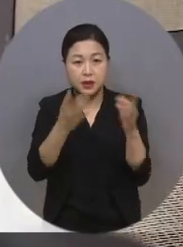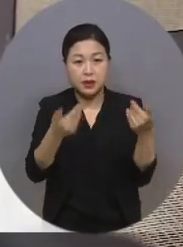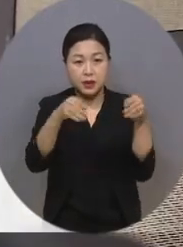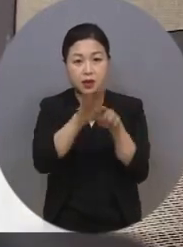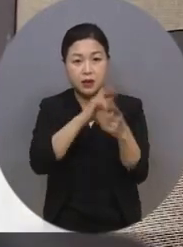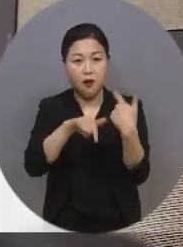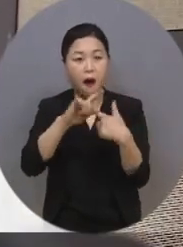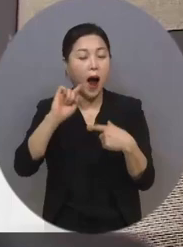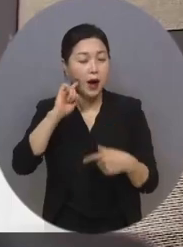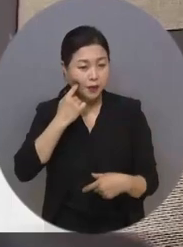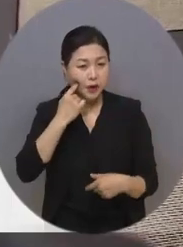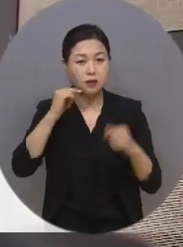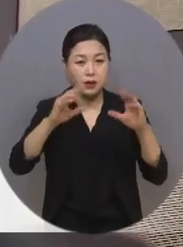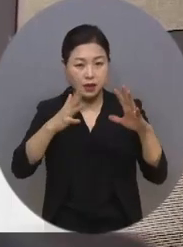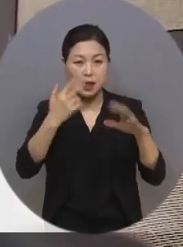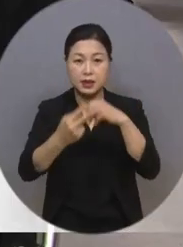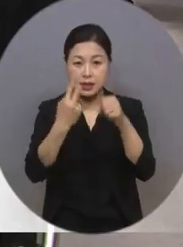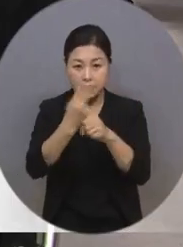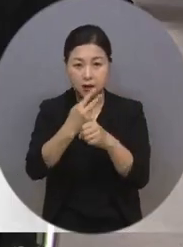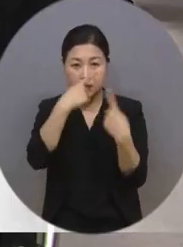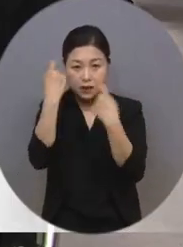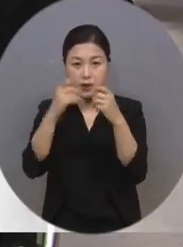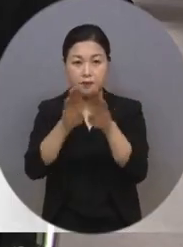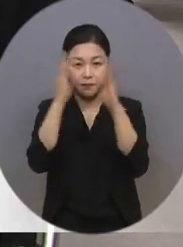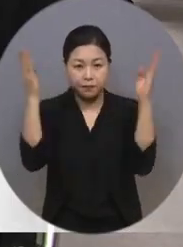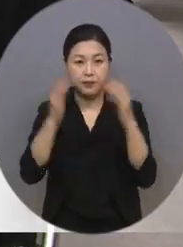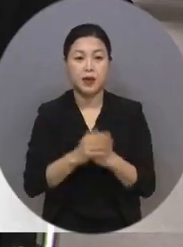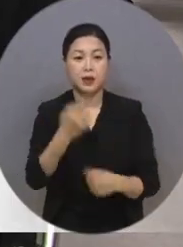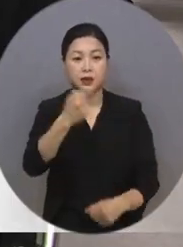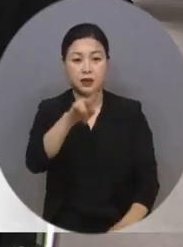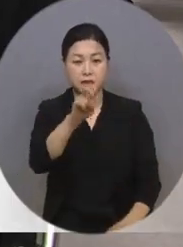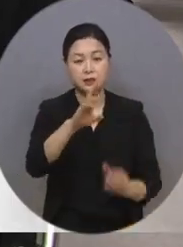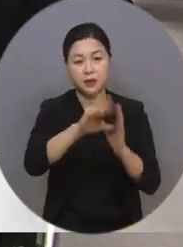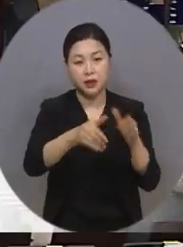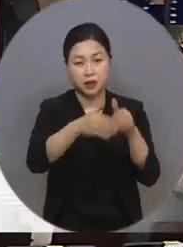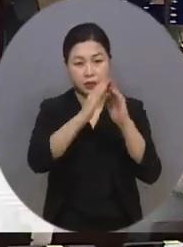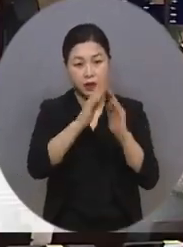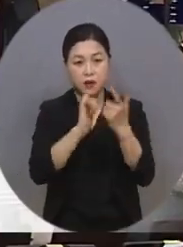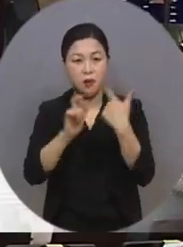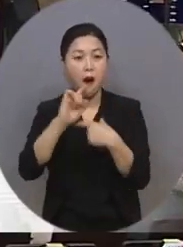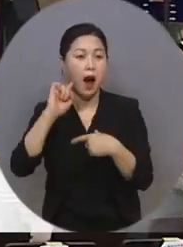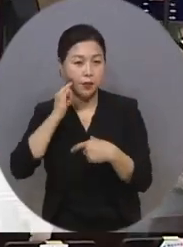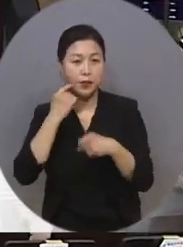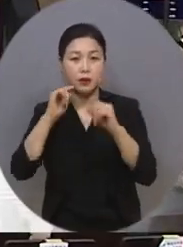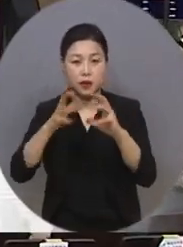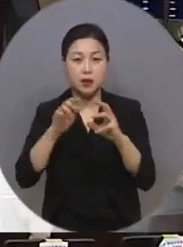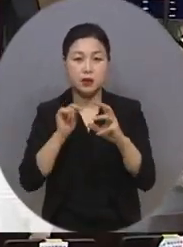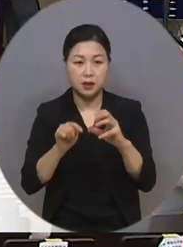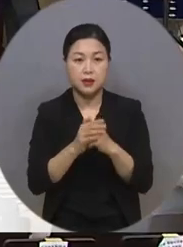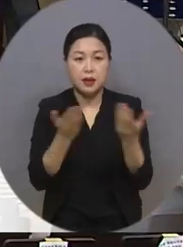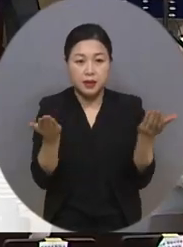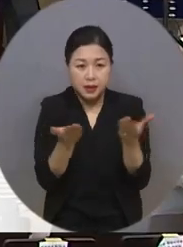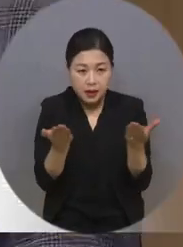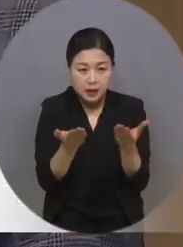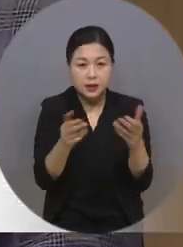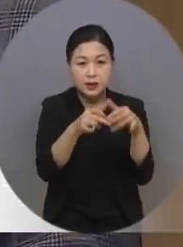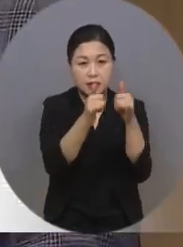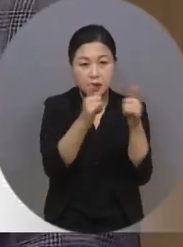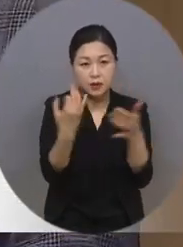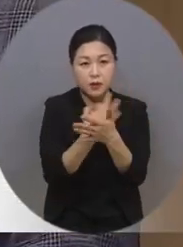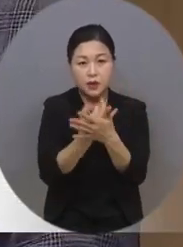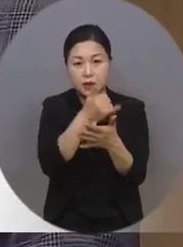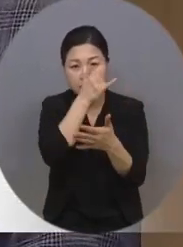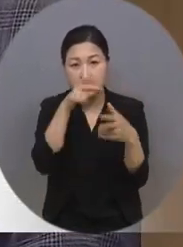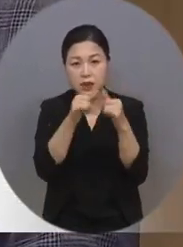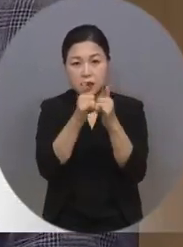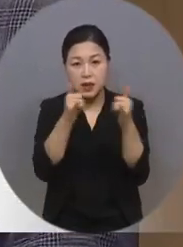설립 2주년 기념식이 열렸습니다. 지난 2020년 설립된 더 아름다운 세상은 일하는 장애인, 소득 있는 장애인을